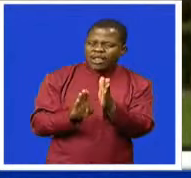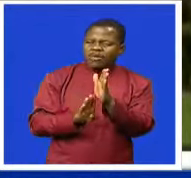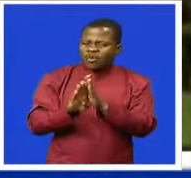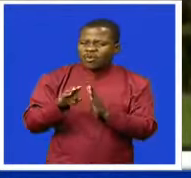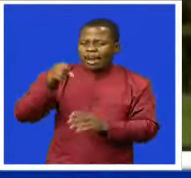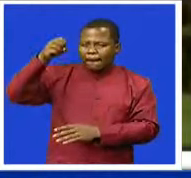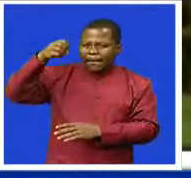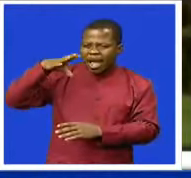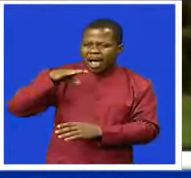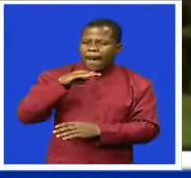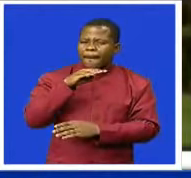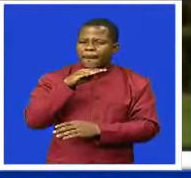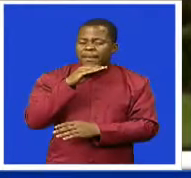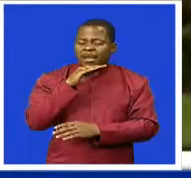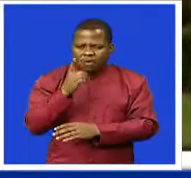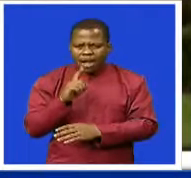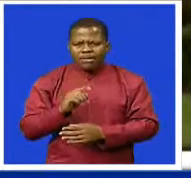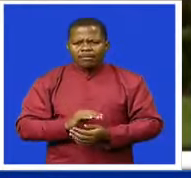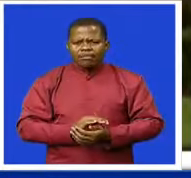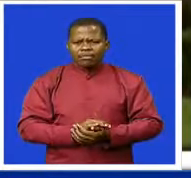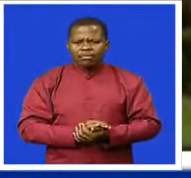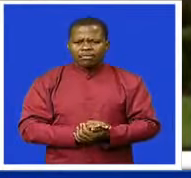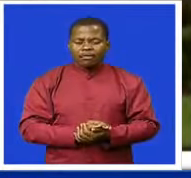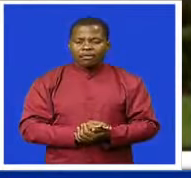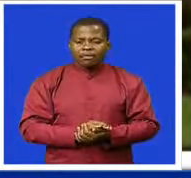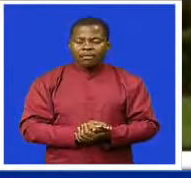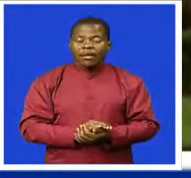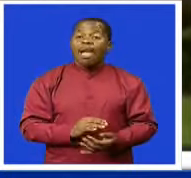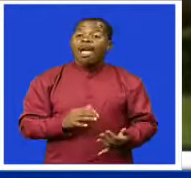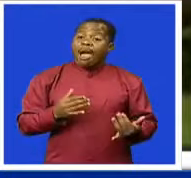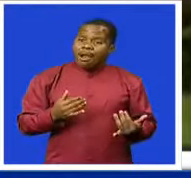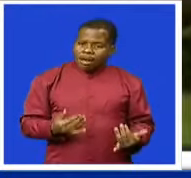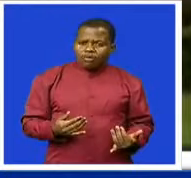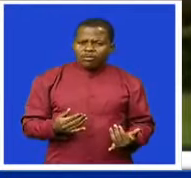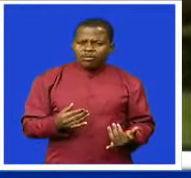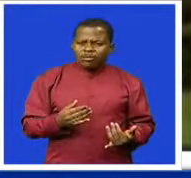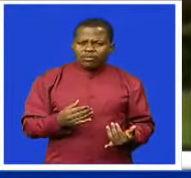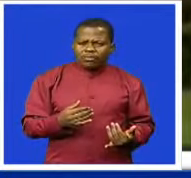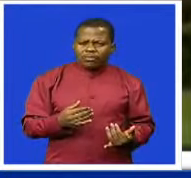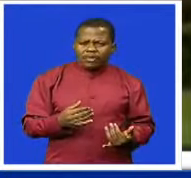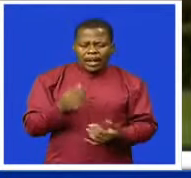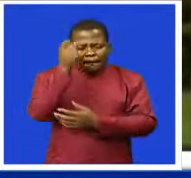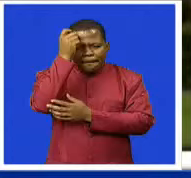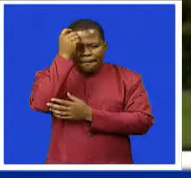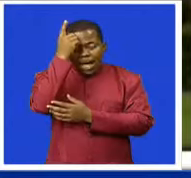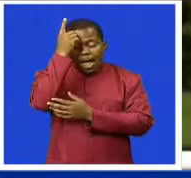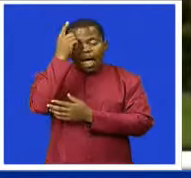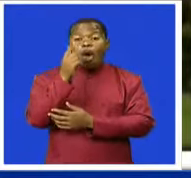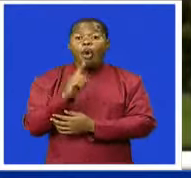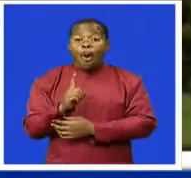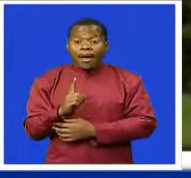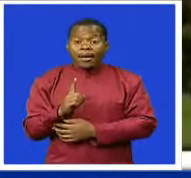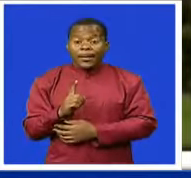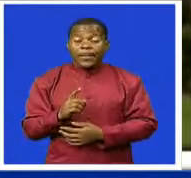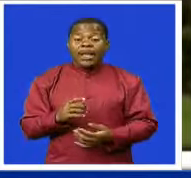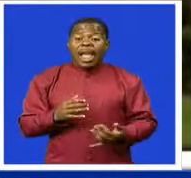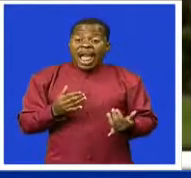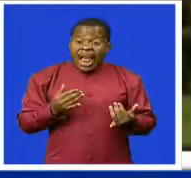ukuthi sikhanyise nekwe ukuthi ke lokunye lokuyinkinga ngilokho